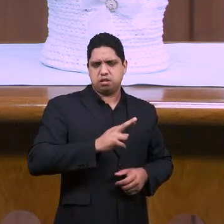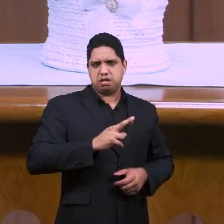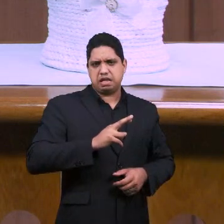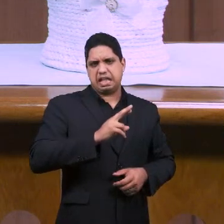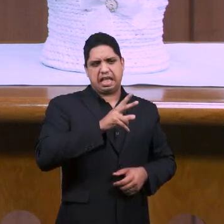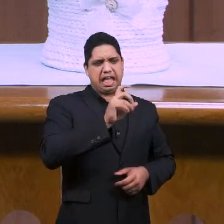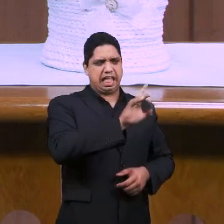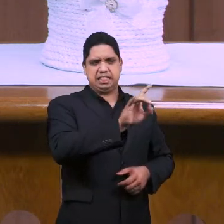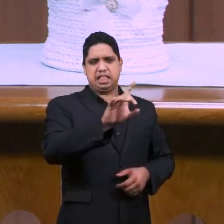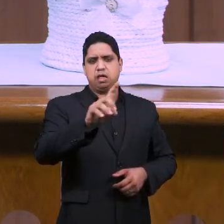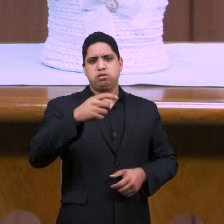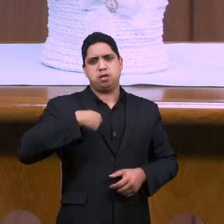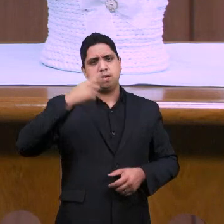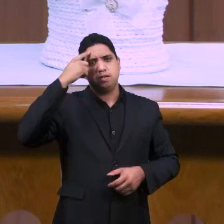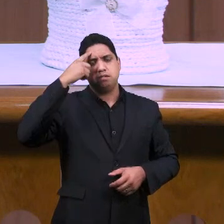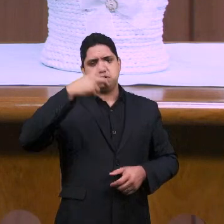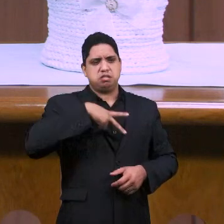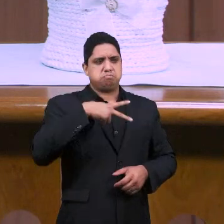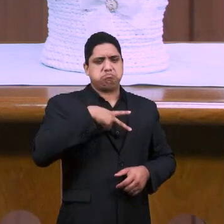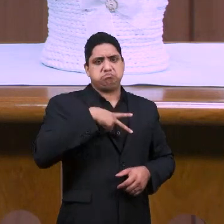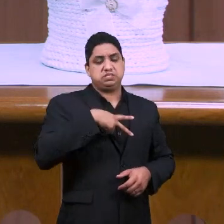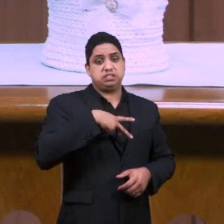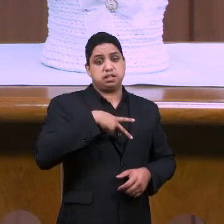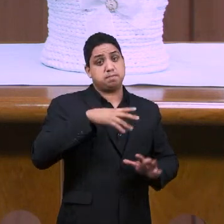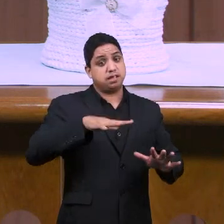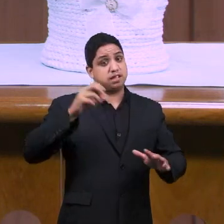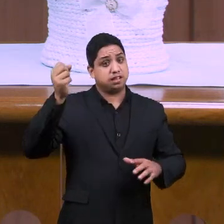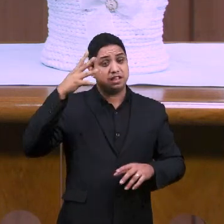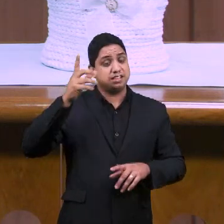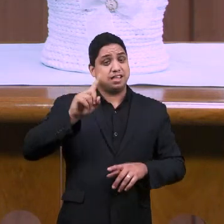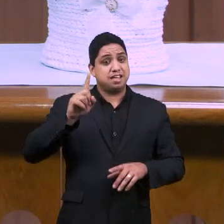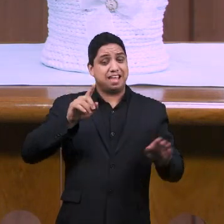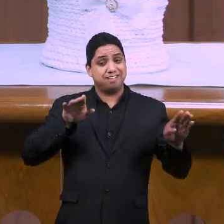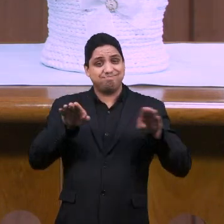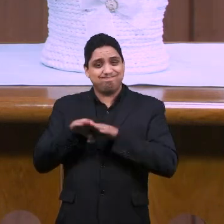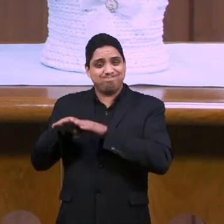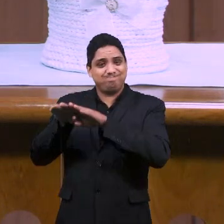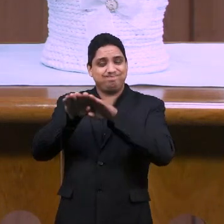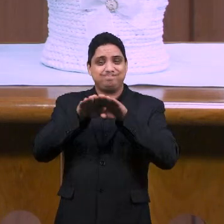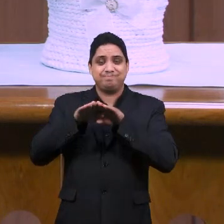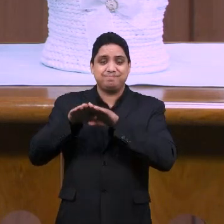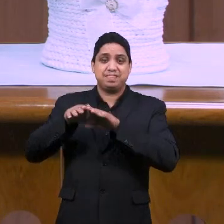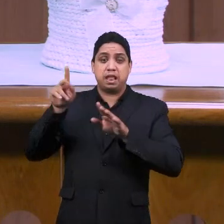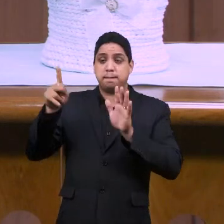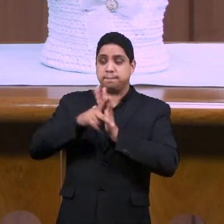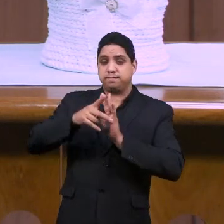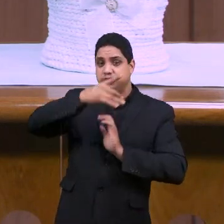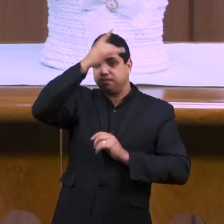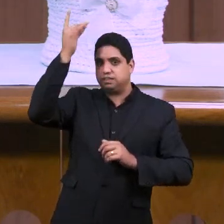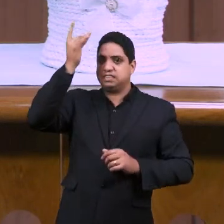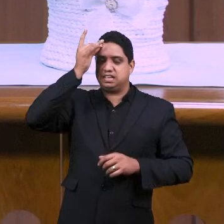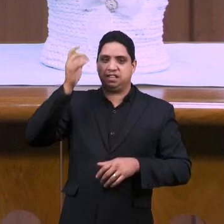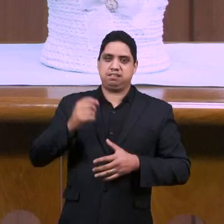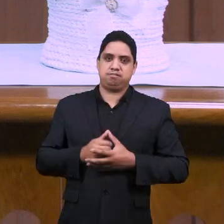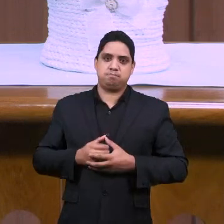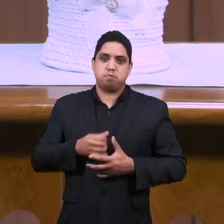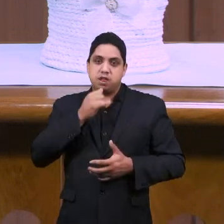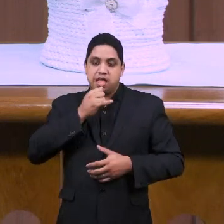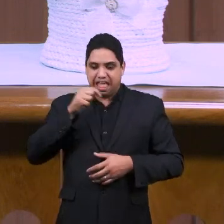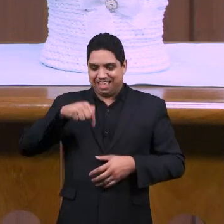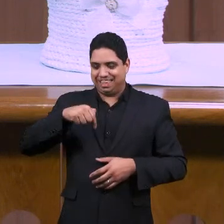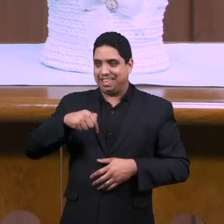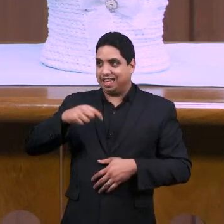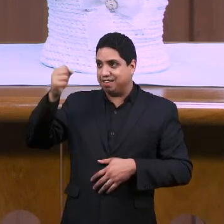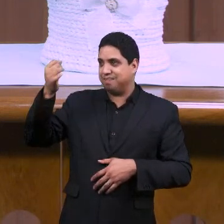voir. Chacun pense d'une manière, mais la révélation, non. La révélation, elle vient du Saint-Esprit. Il ne révèle pas une